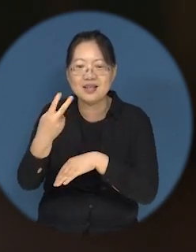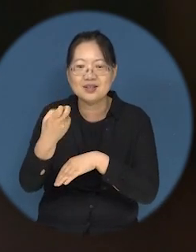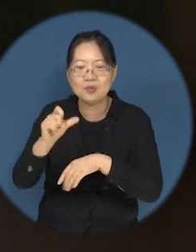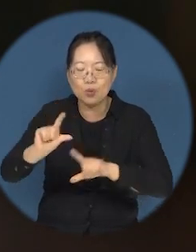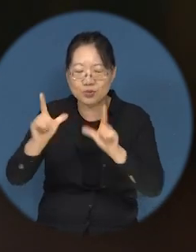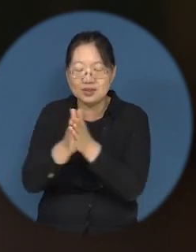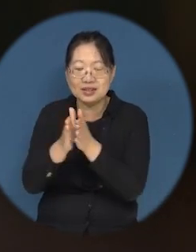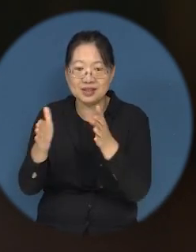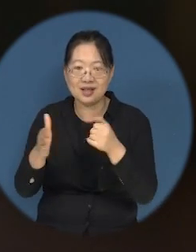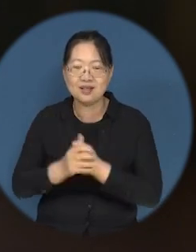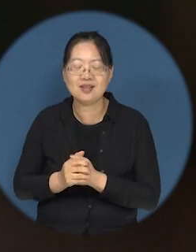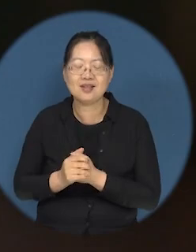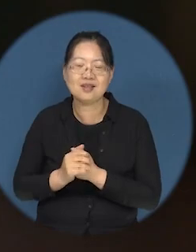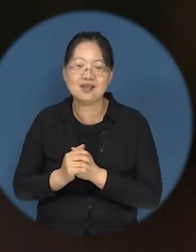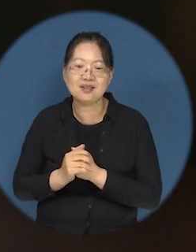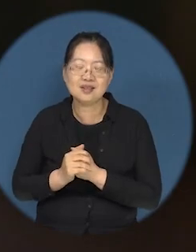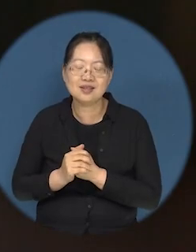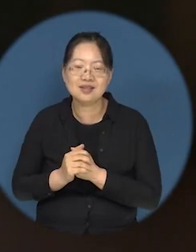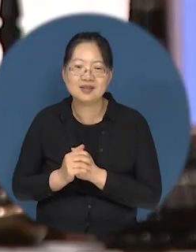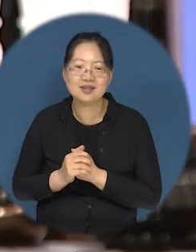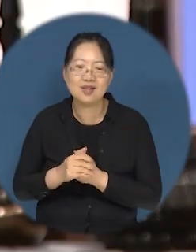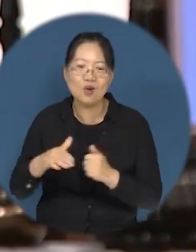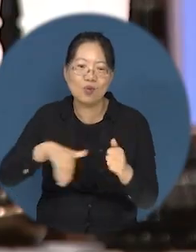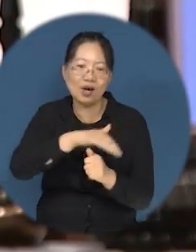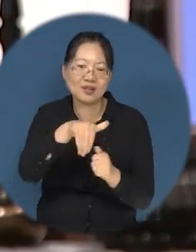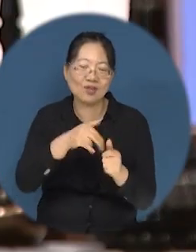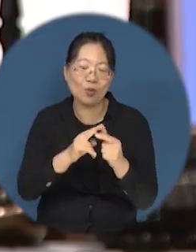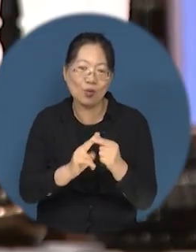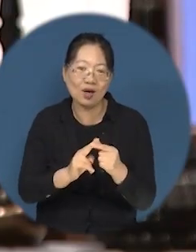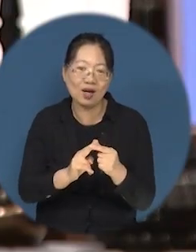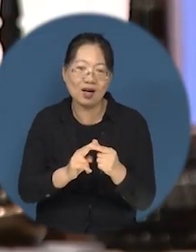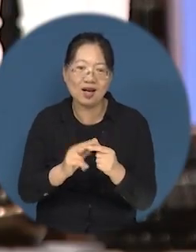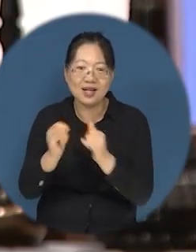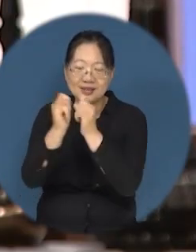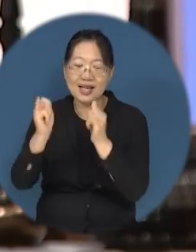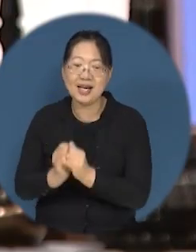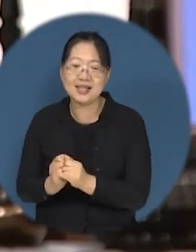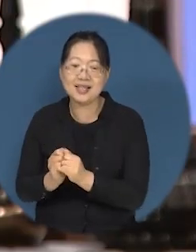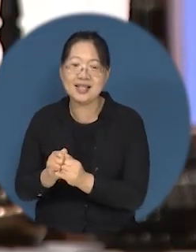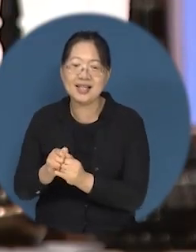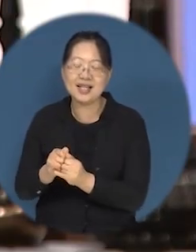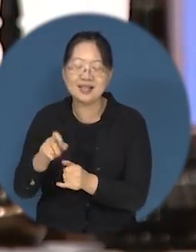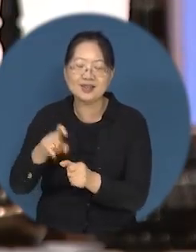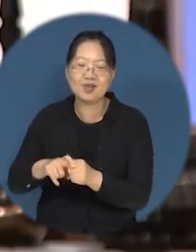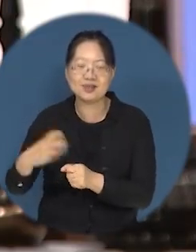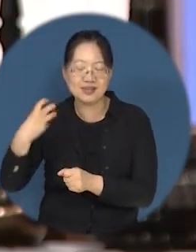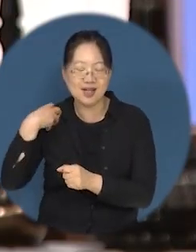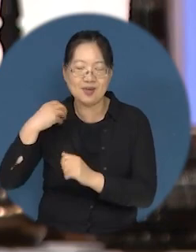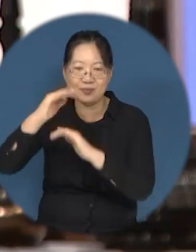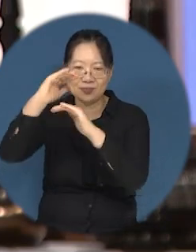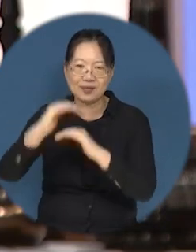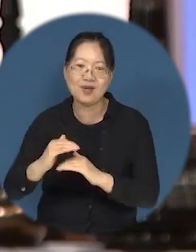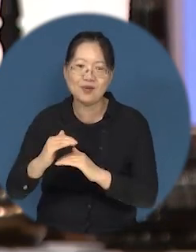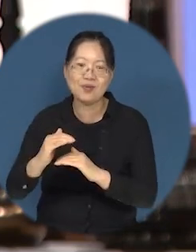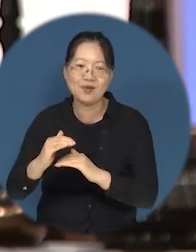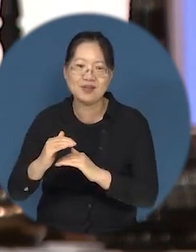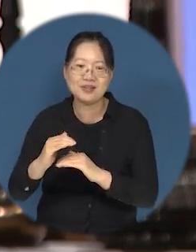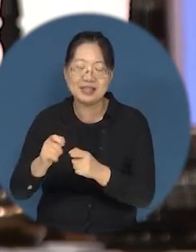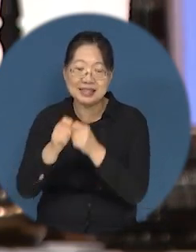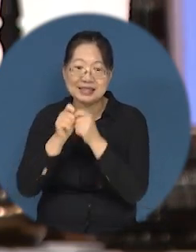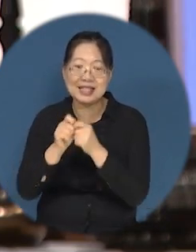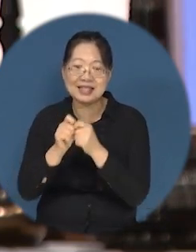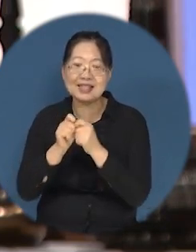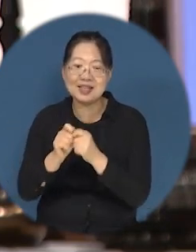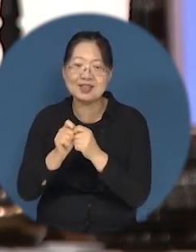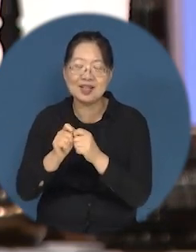시작이 되거든요. 맞아요. 그러면 또 이제 그런 환경뿐만 아니라 이제 사회적인 책임에 대한 내용이 이제 아주 상세하게